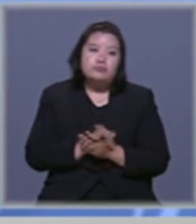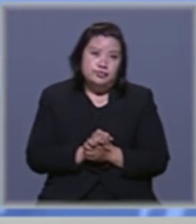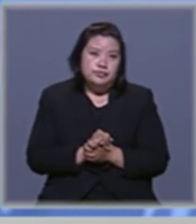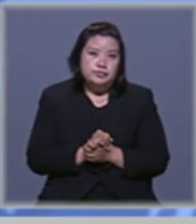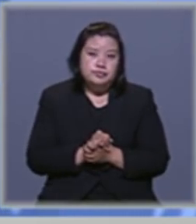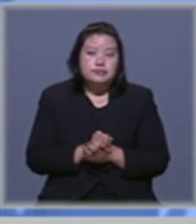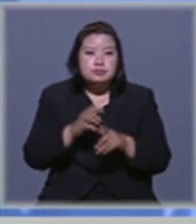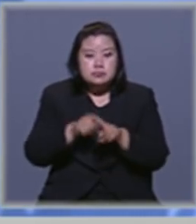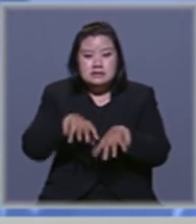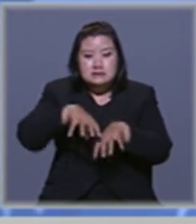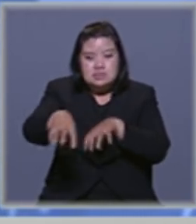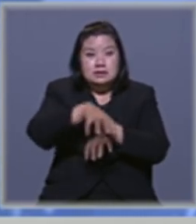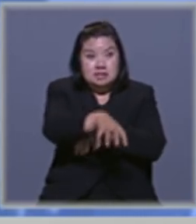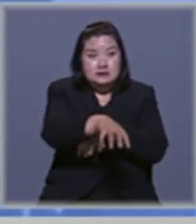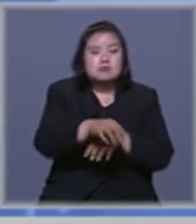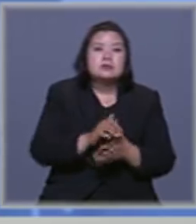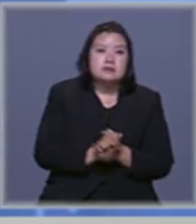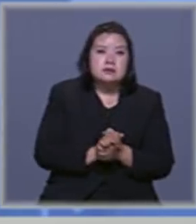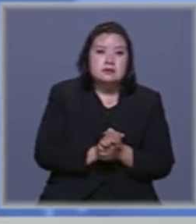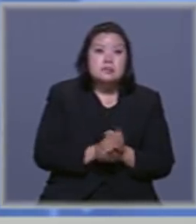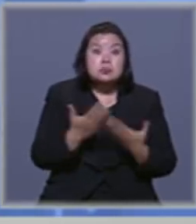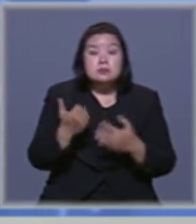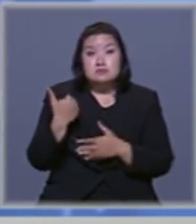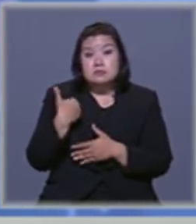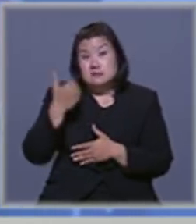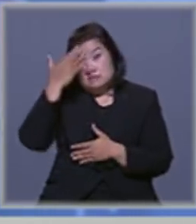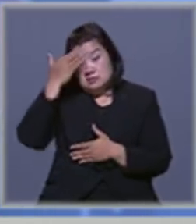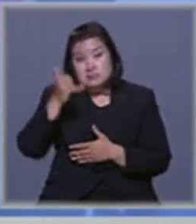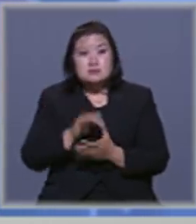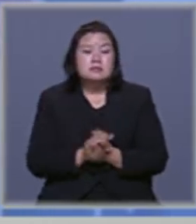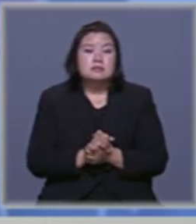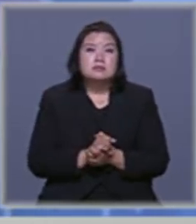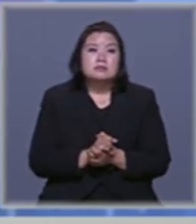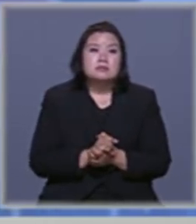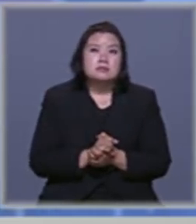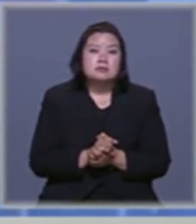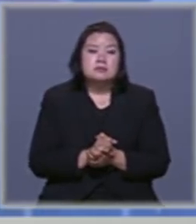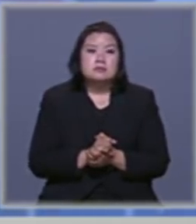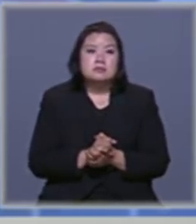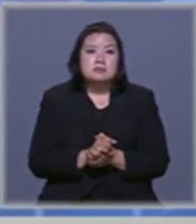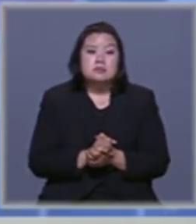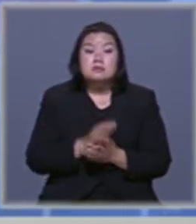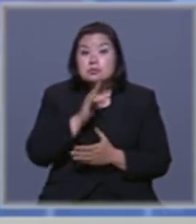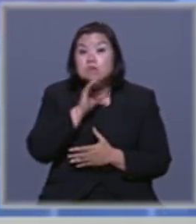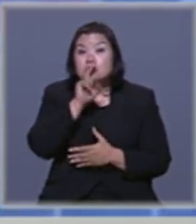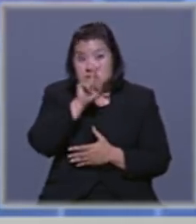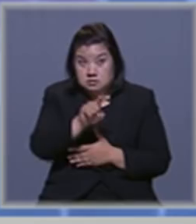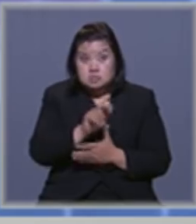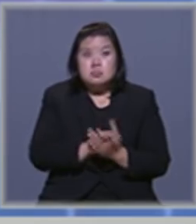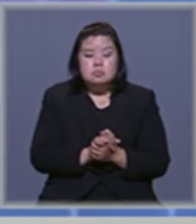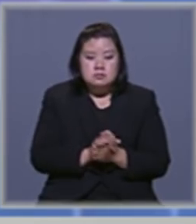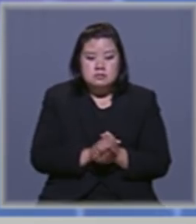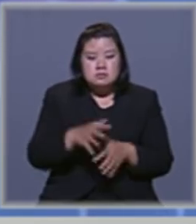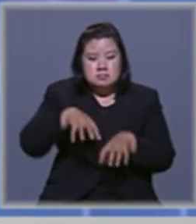ำให้มันแบบต่างพรรคต่างเนี่ยพอมีเสียงปฏิริษีถ่วงๆกันแต่ทีนี้ผมก็ขำว่าเฮ้ยถ้าคุณแยกแบบนั้นแล้วคุณจะทำยัง